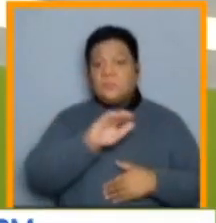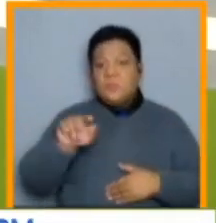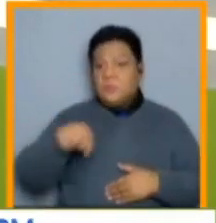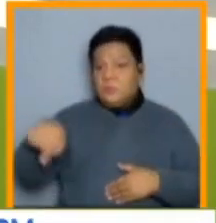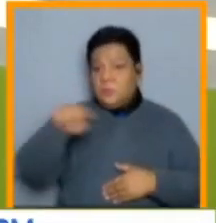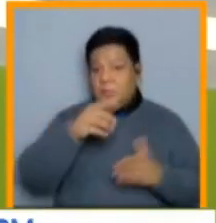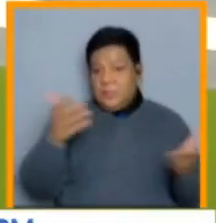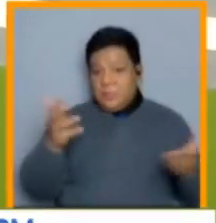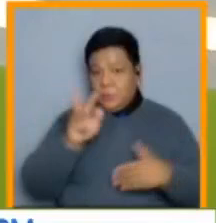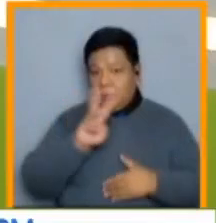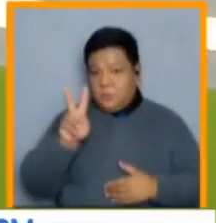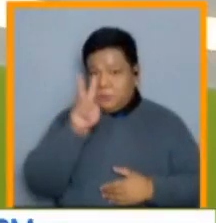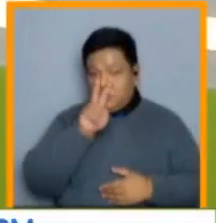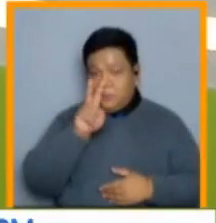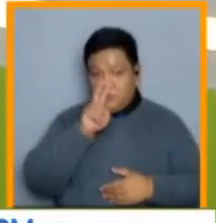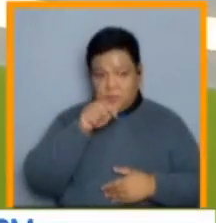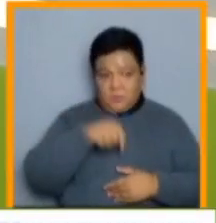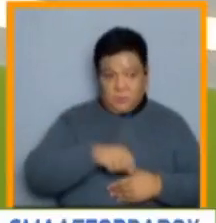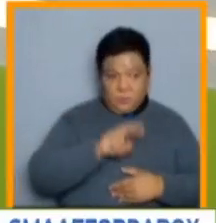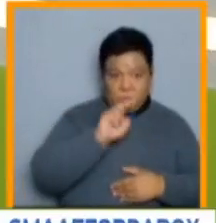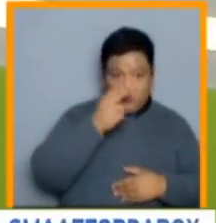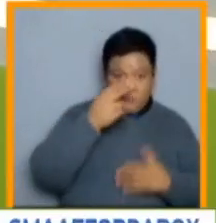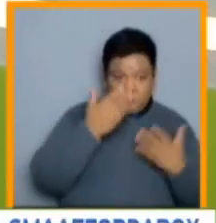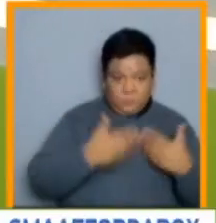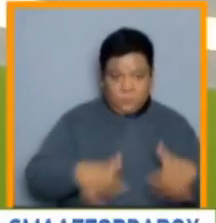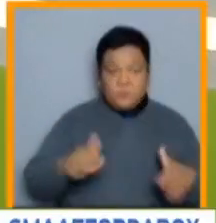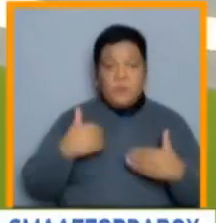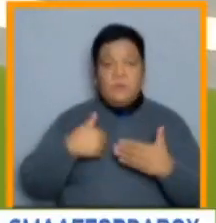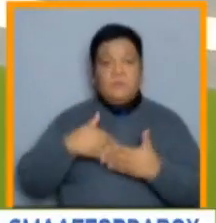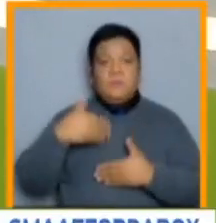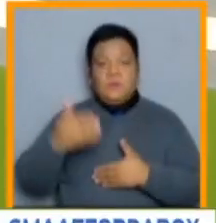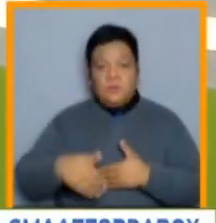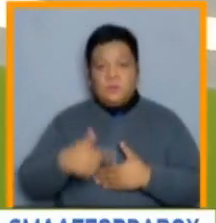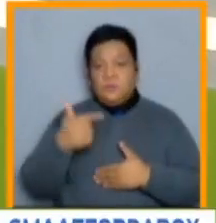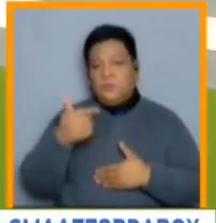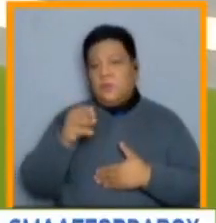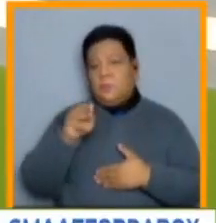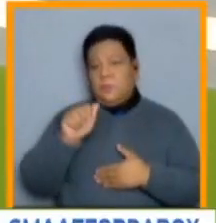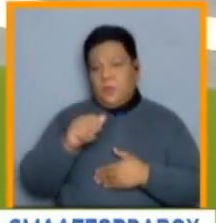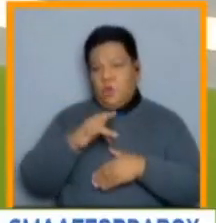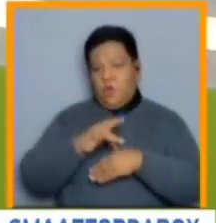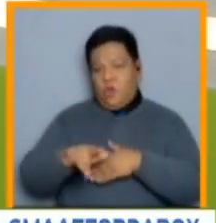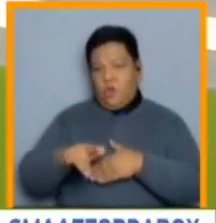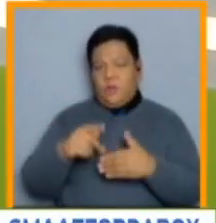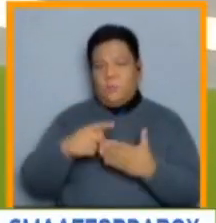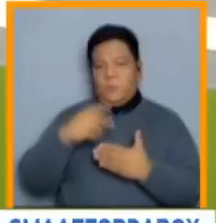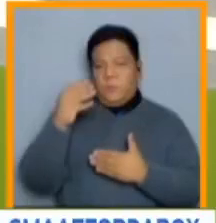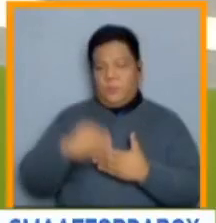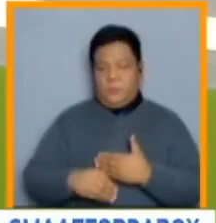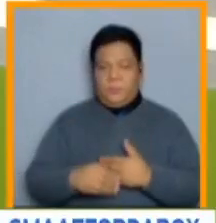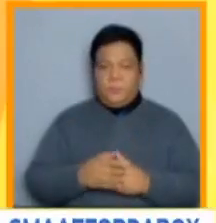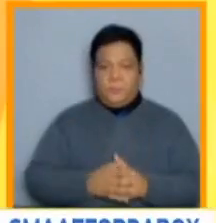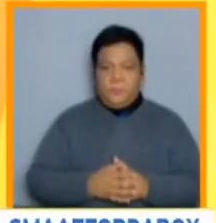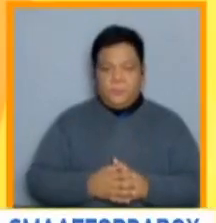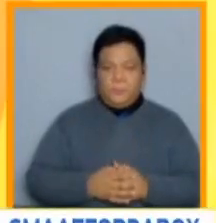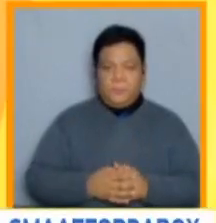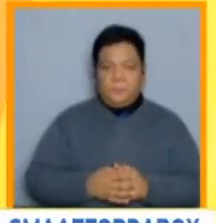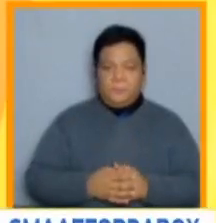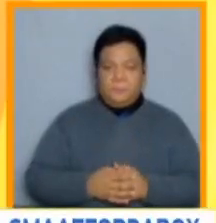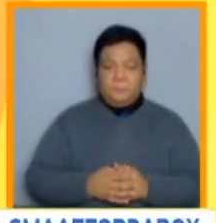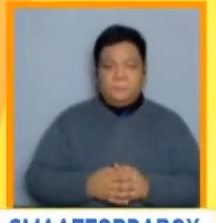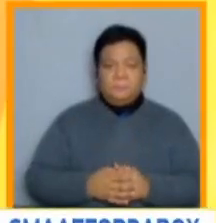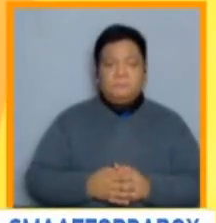tabayanan ang GMA Regional TV Early Edition pagkatapos ng unang hirit. Oscar? Okay. Adrian, ano ang